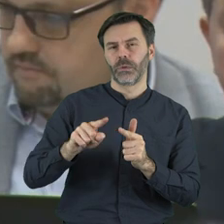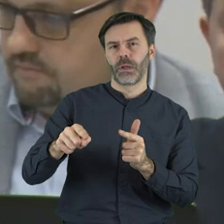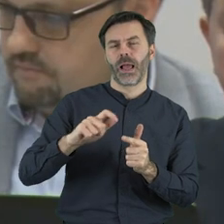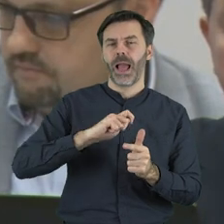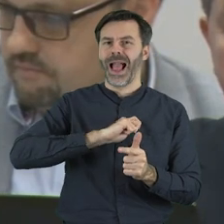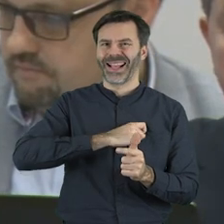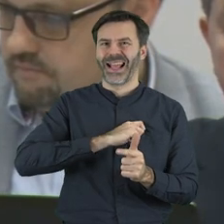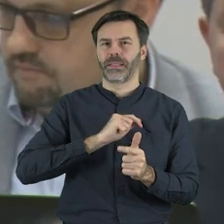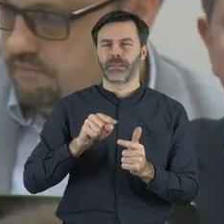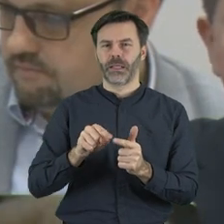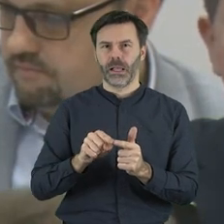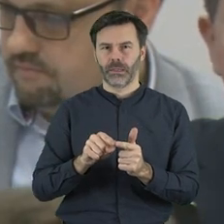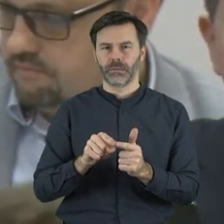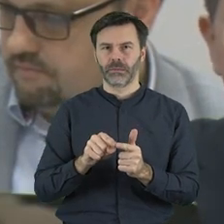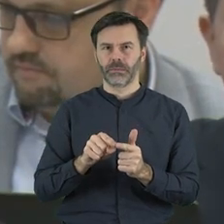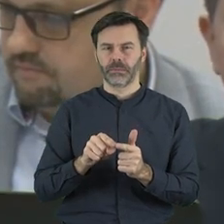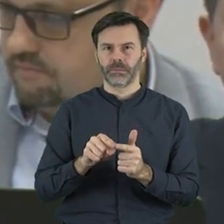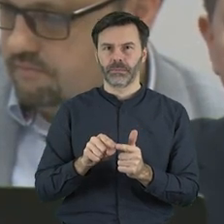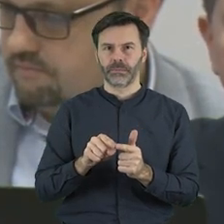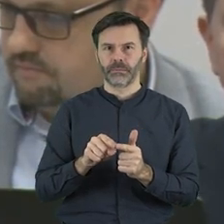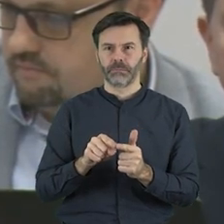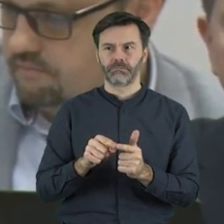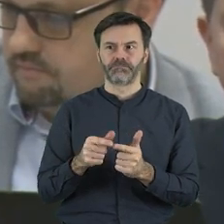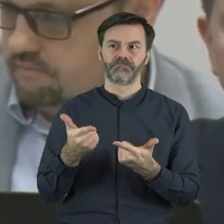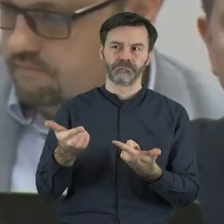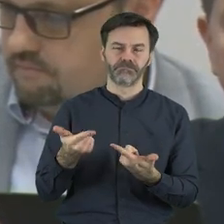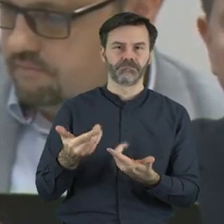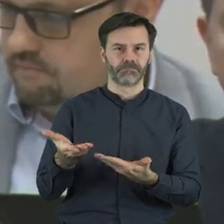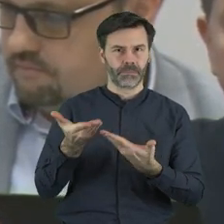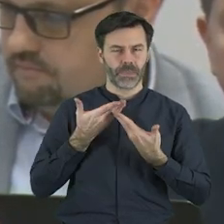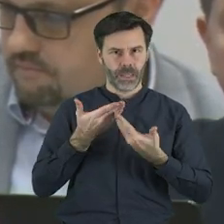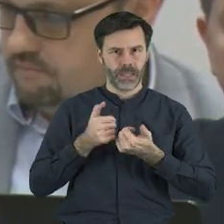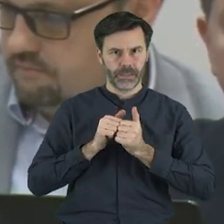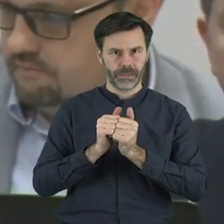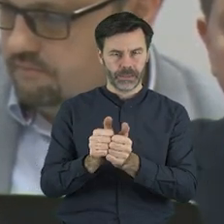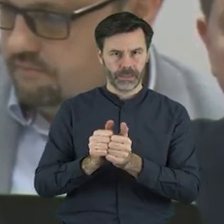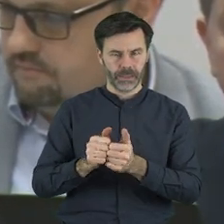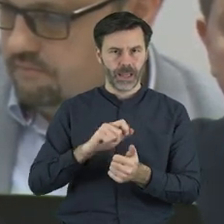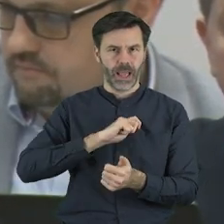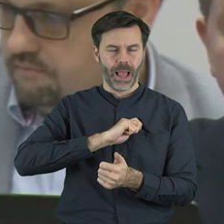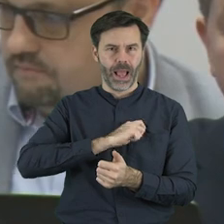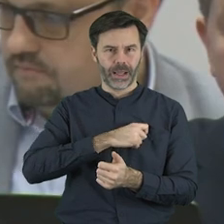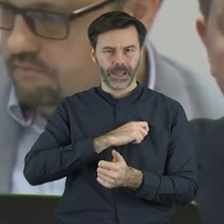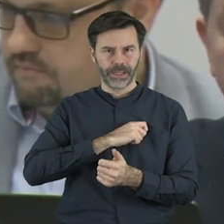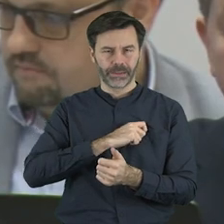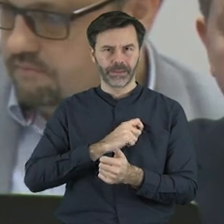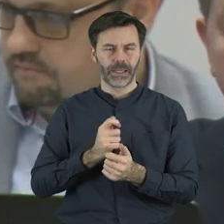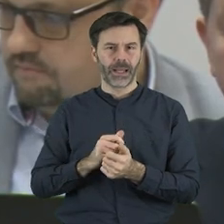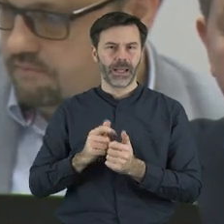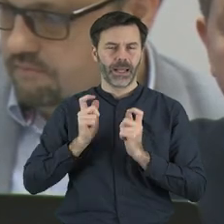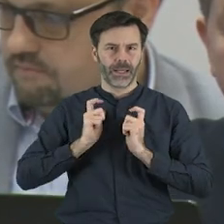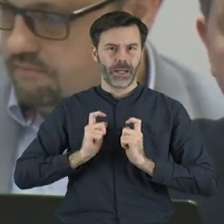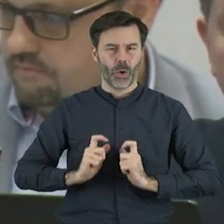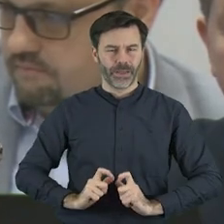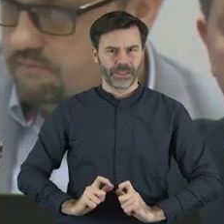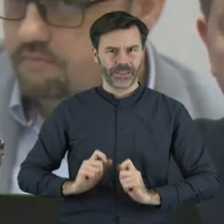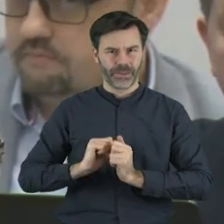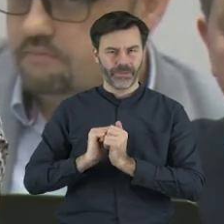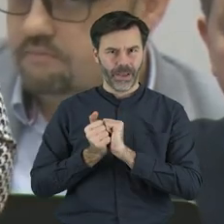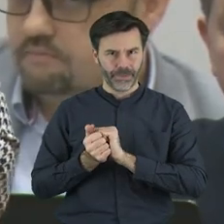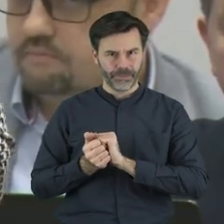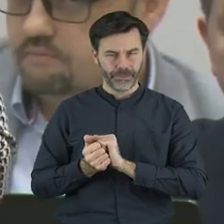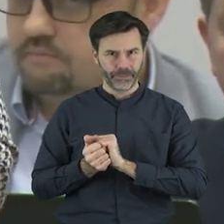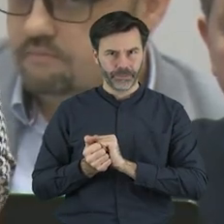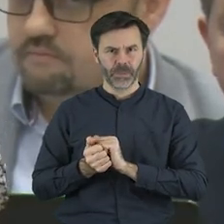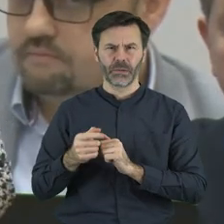te zadania, czyli Agencja Restrukturyzacji i Modernizacji Rolnictwa, przyjęte zostało, co również jest zgodne z rozporządzeniem